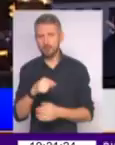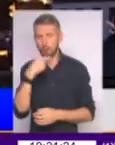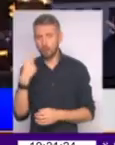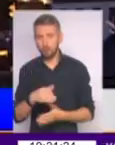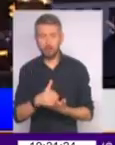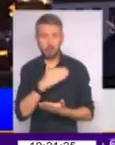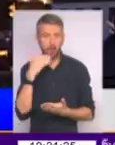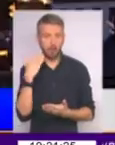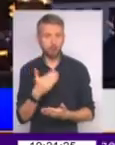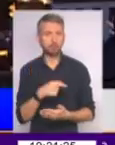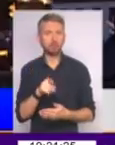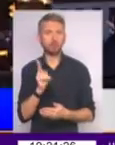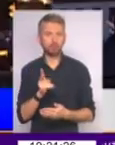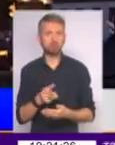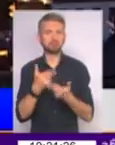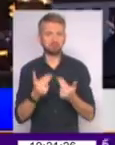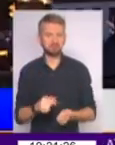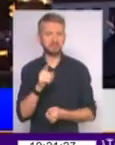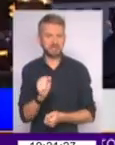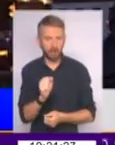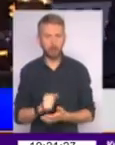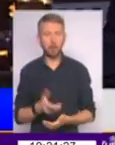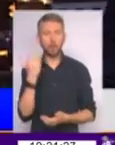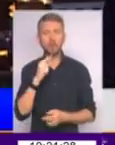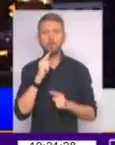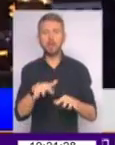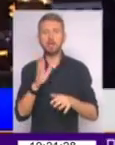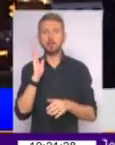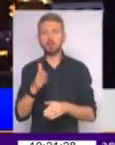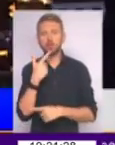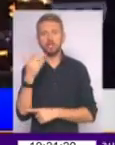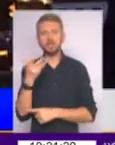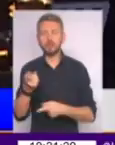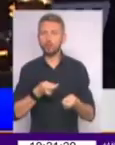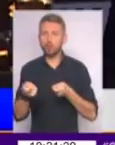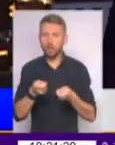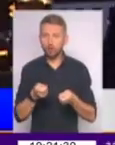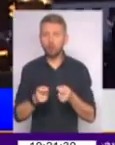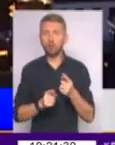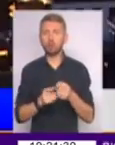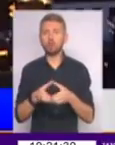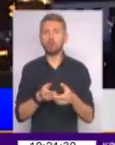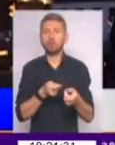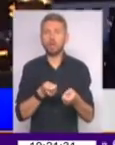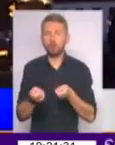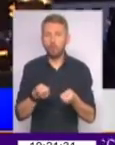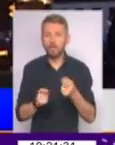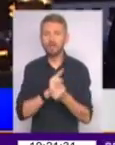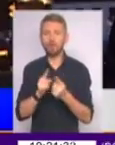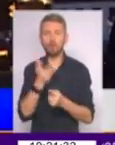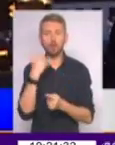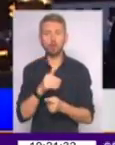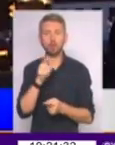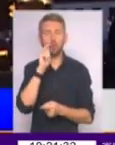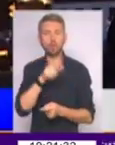вже чимало прихильників цього. Коли у парламенті буде звіт уряду і урядові реформи, коли українці відчують зміни на краще. Гість